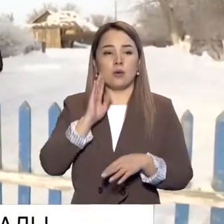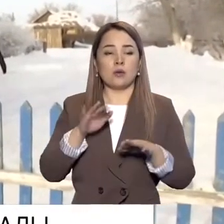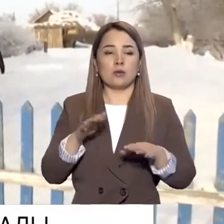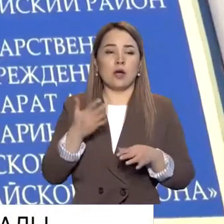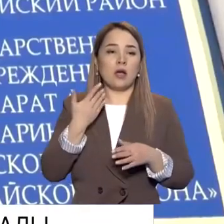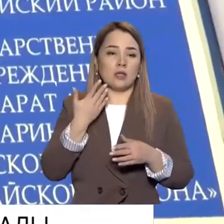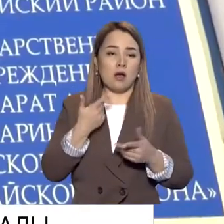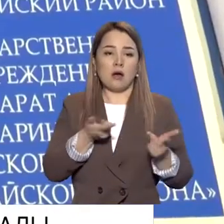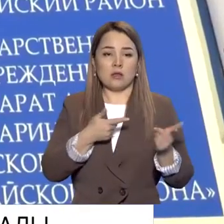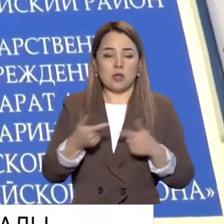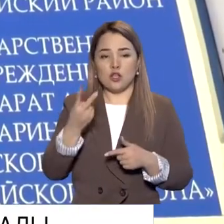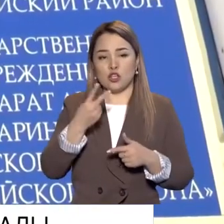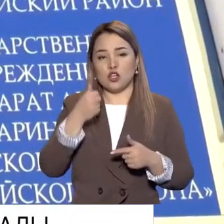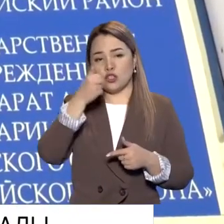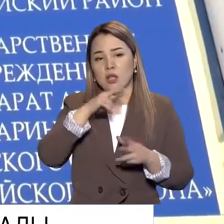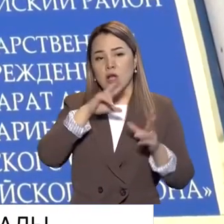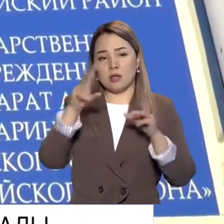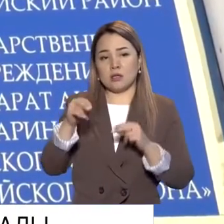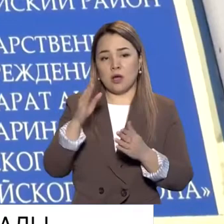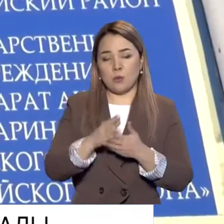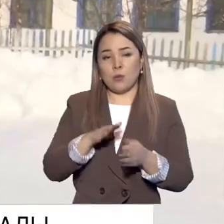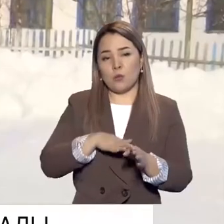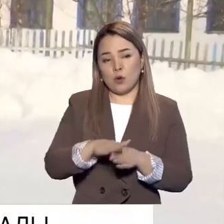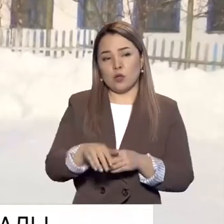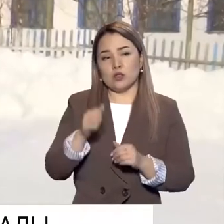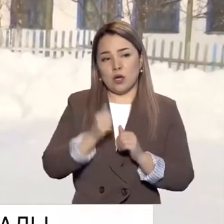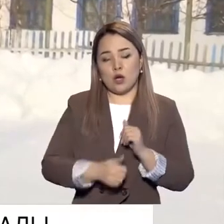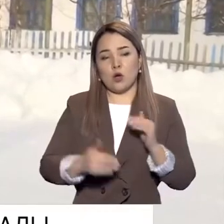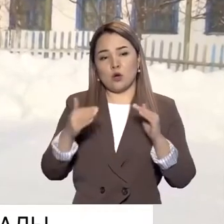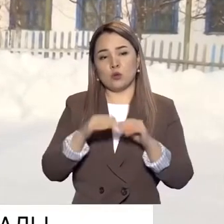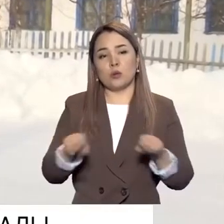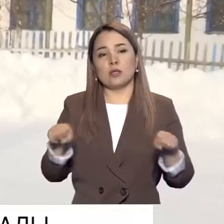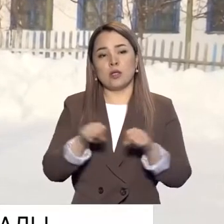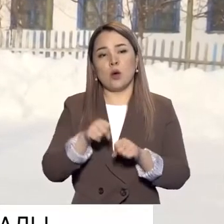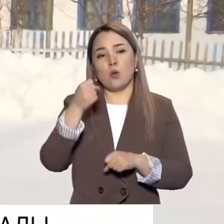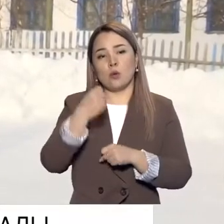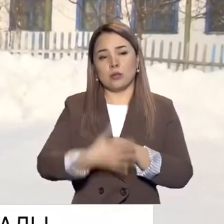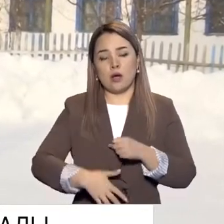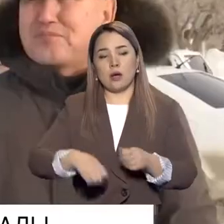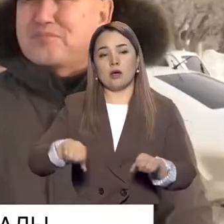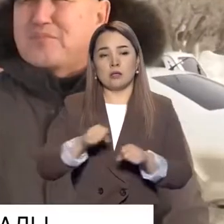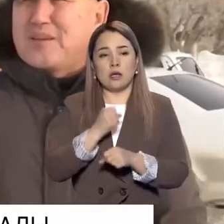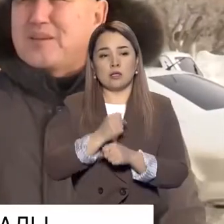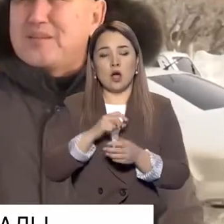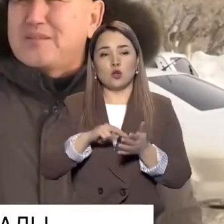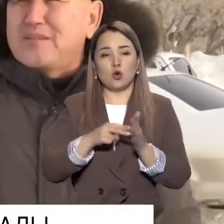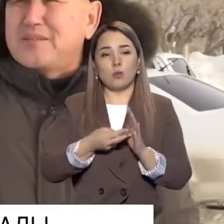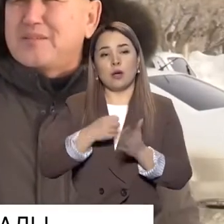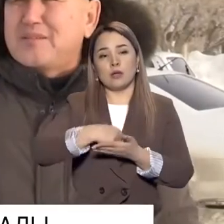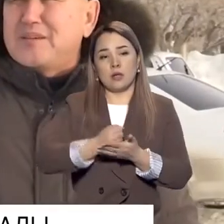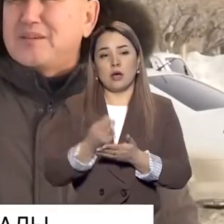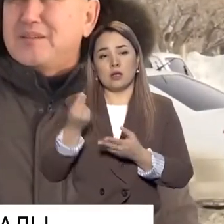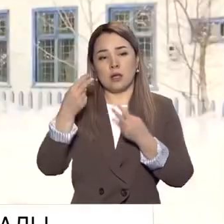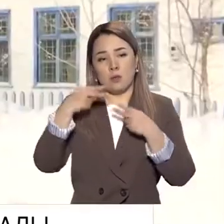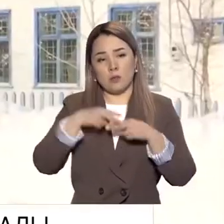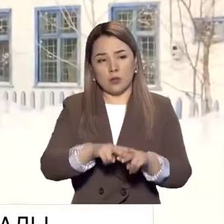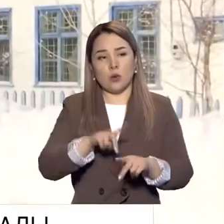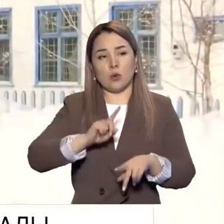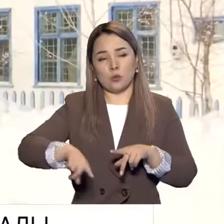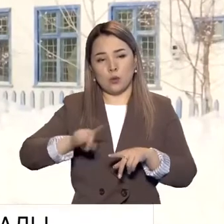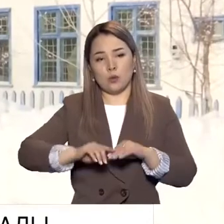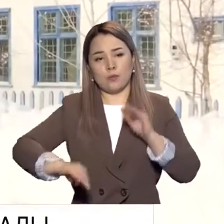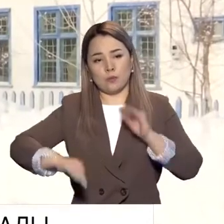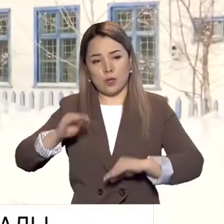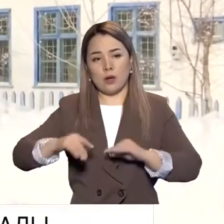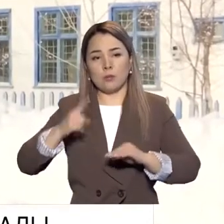алдағы 2 жылда толық шешілет деп отыр. Яғни әр үйге кіргізілетін орталық жел тартылады. Жоба бекіген, қаржы бөлінген. 1